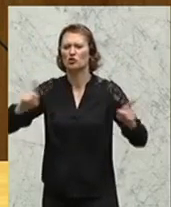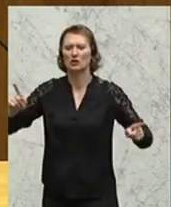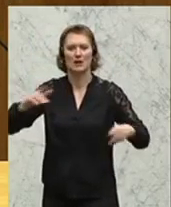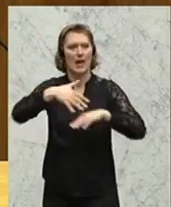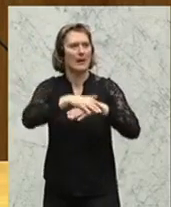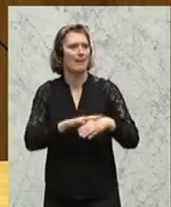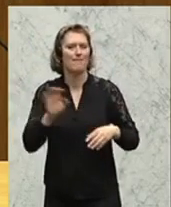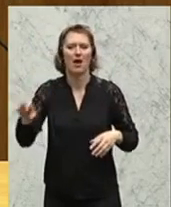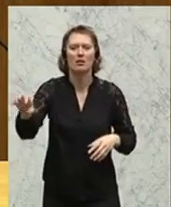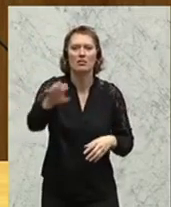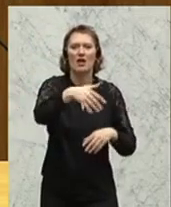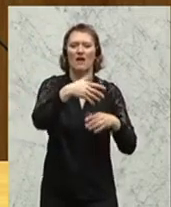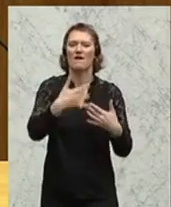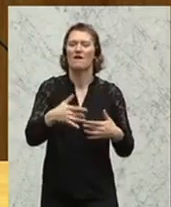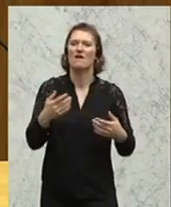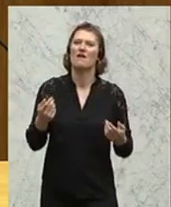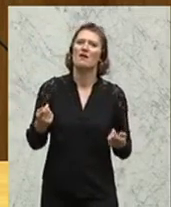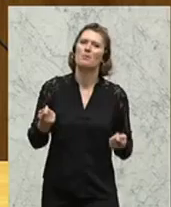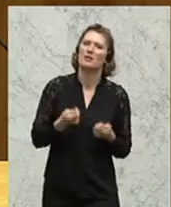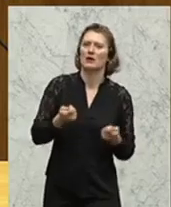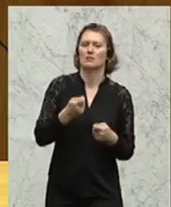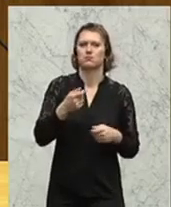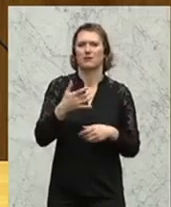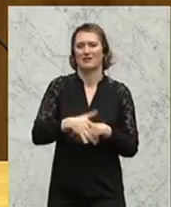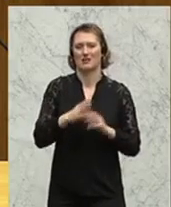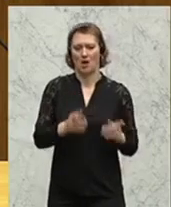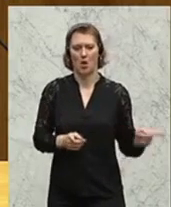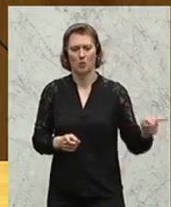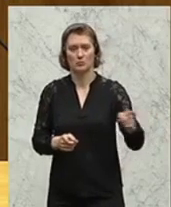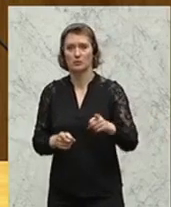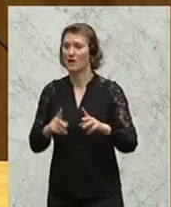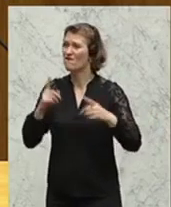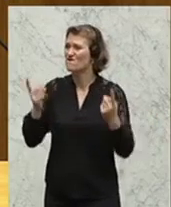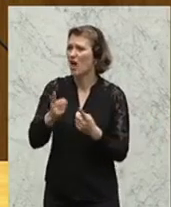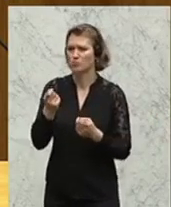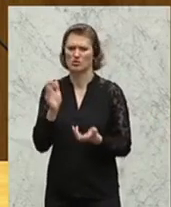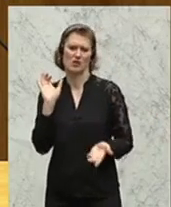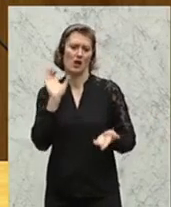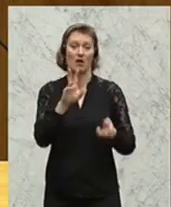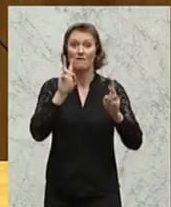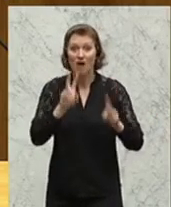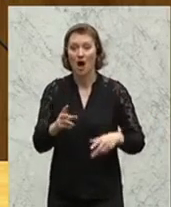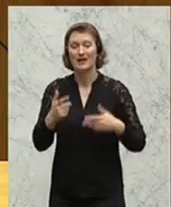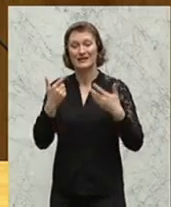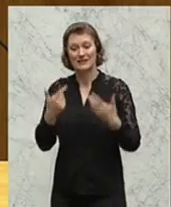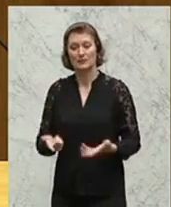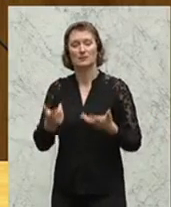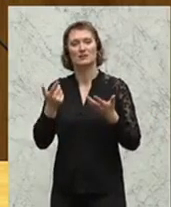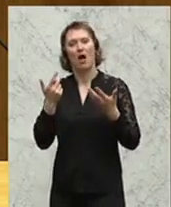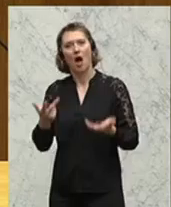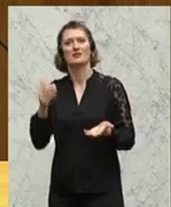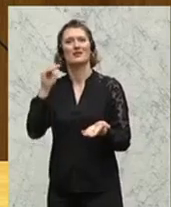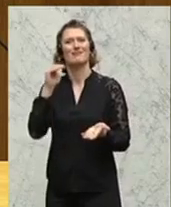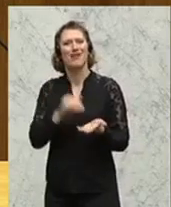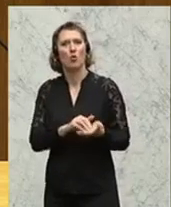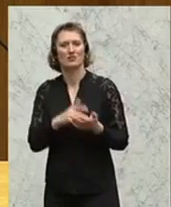Gemeinden machen mit, 250.000 Werbebudget. Und da kommen halt 70.000, 80.000 Gäste und beleben die